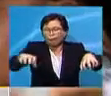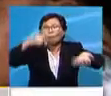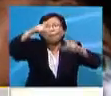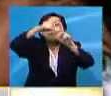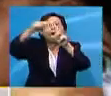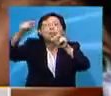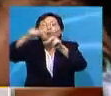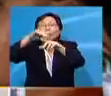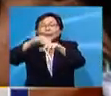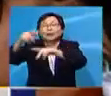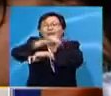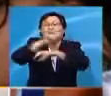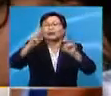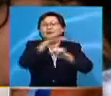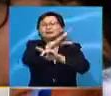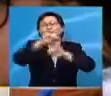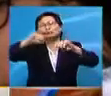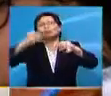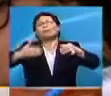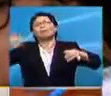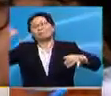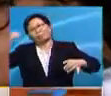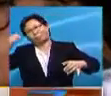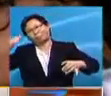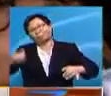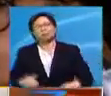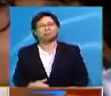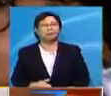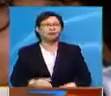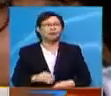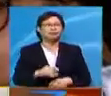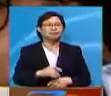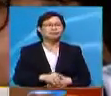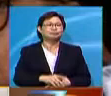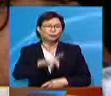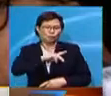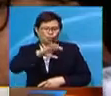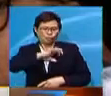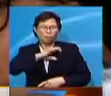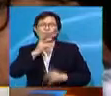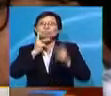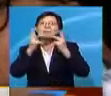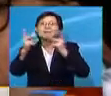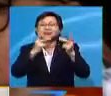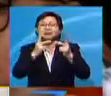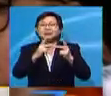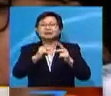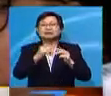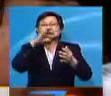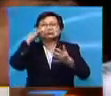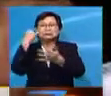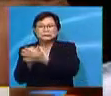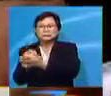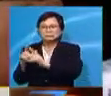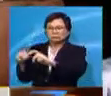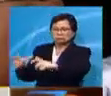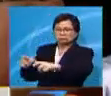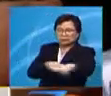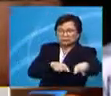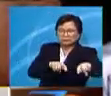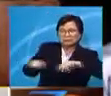itu berlakuamis dan jumaat laluk jenahilak ulan bertindak